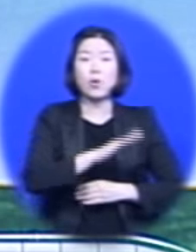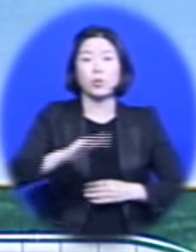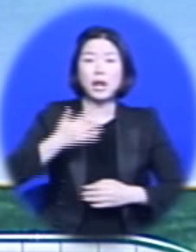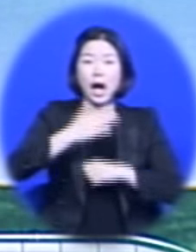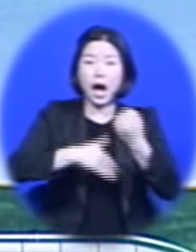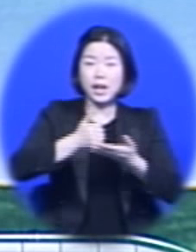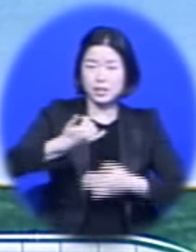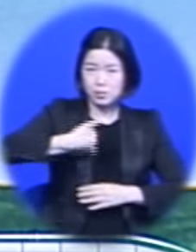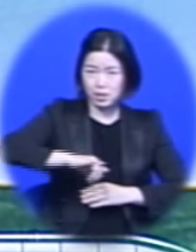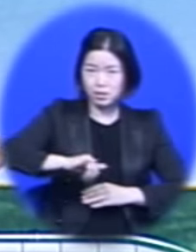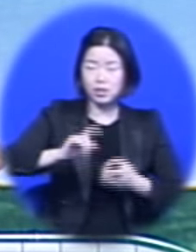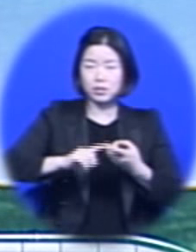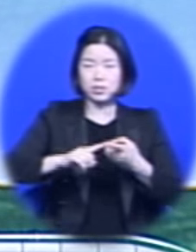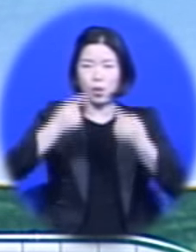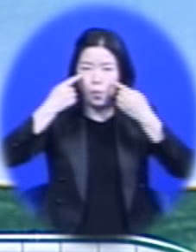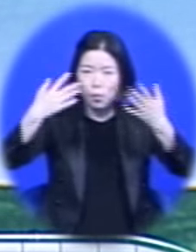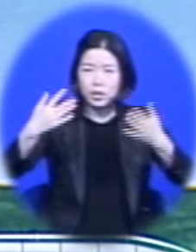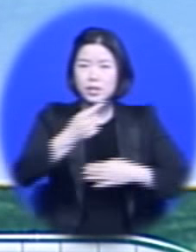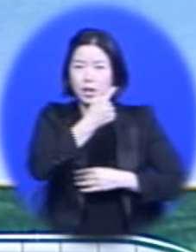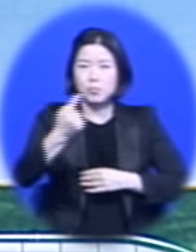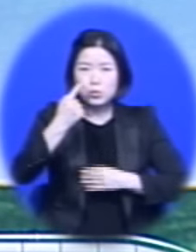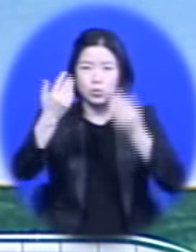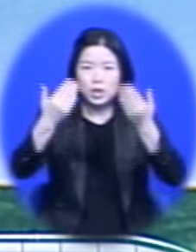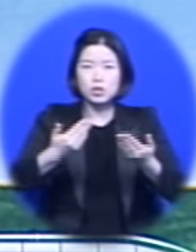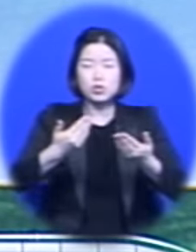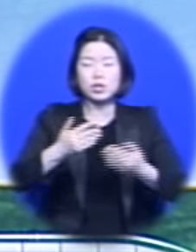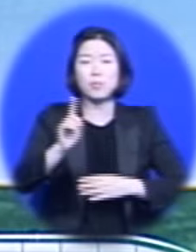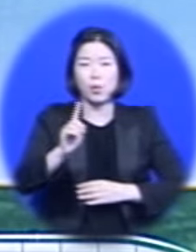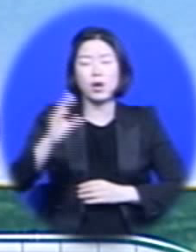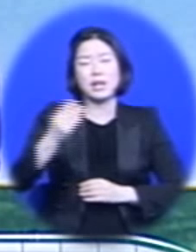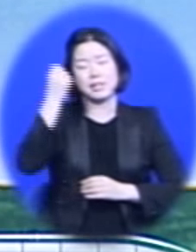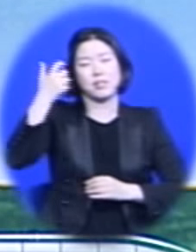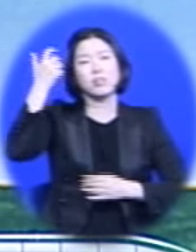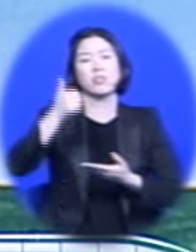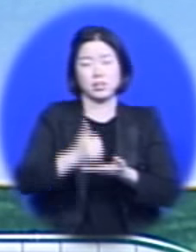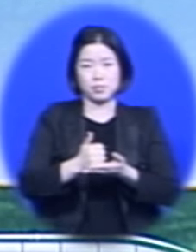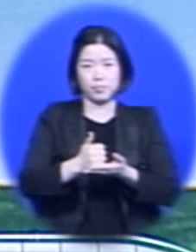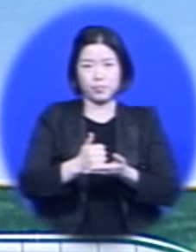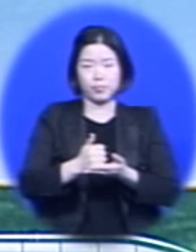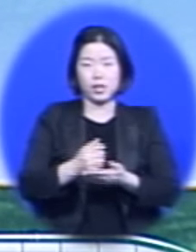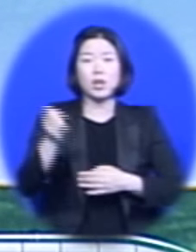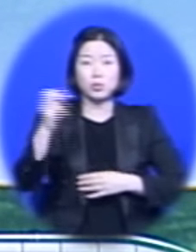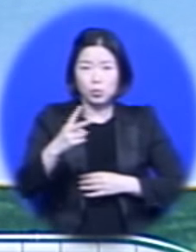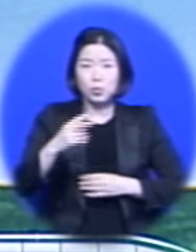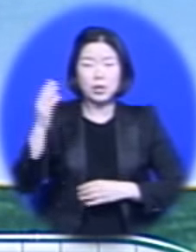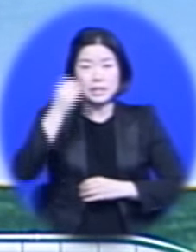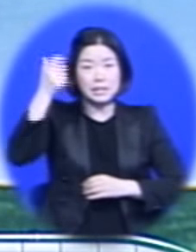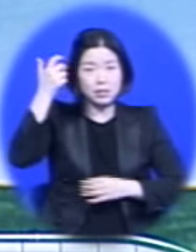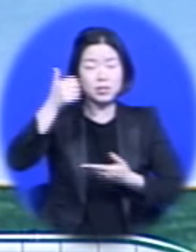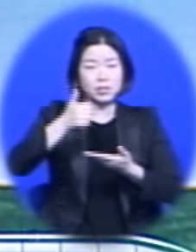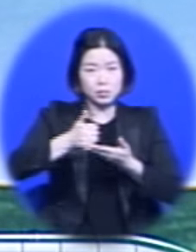것을 확실하게 보증하는 것이 성령이십니다. 우리 안에 오신. 근데 그 성령님은 또한 우리가 하나님 앞에